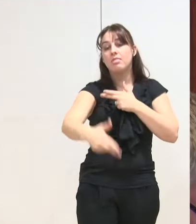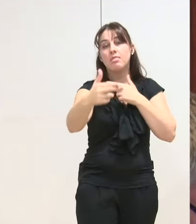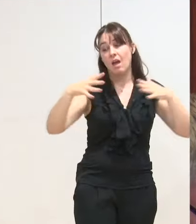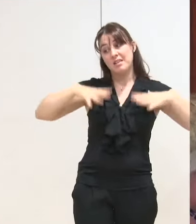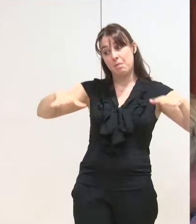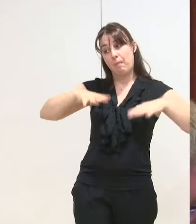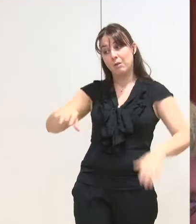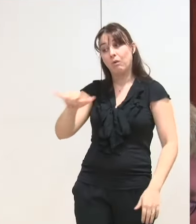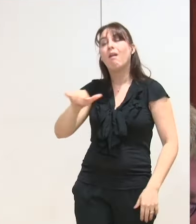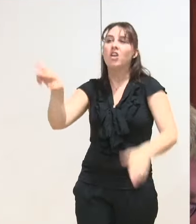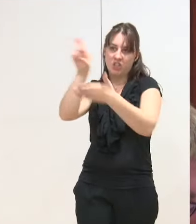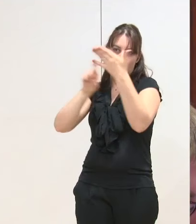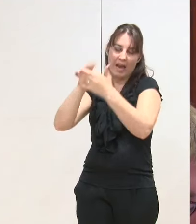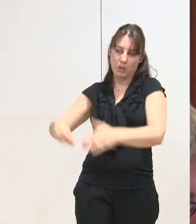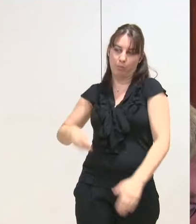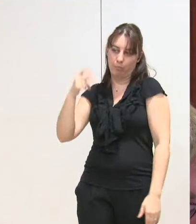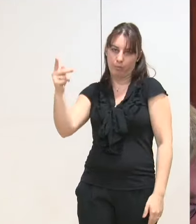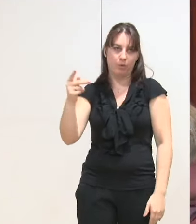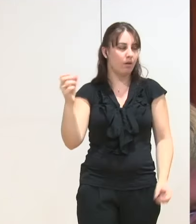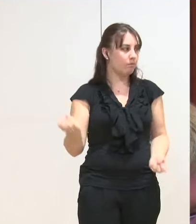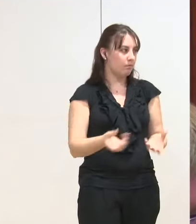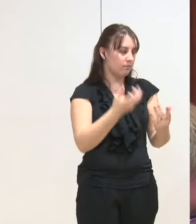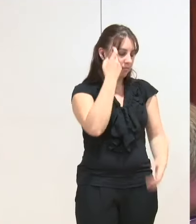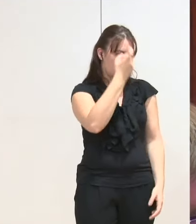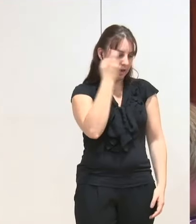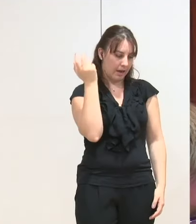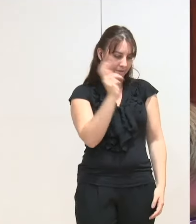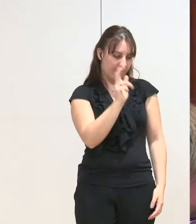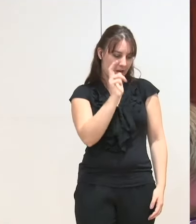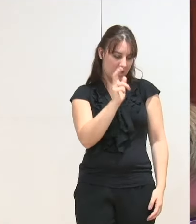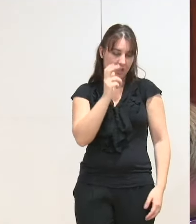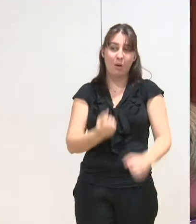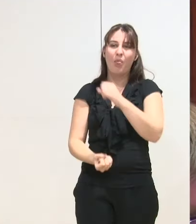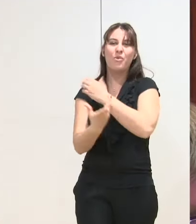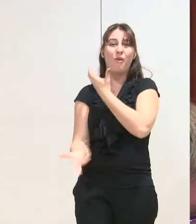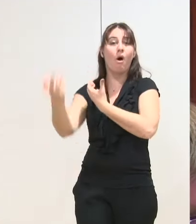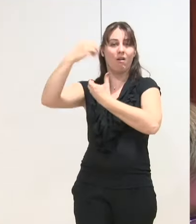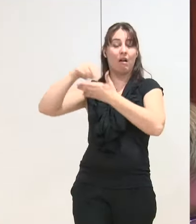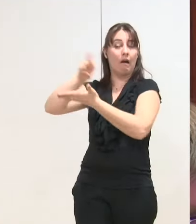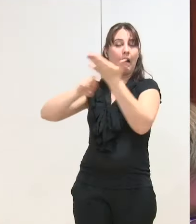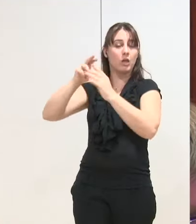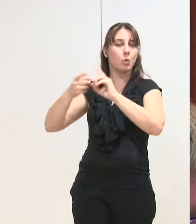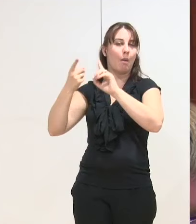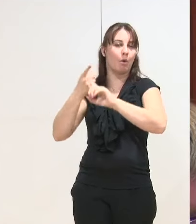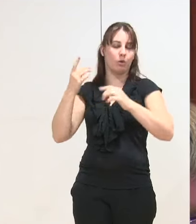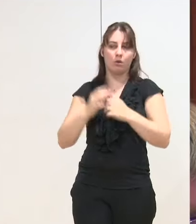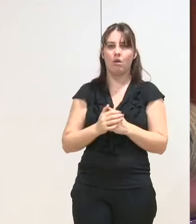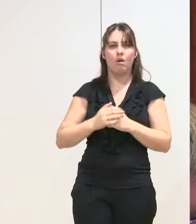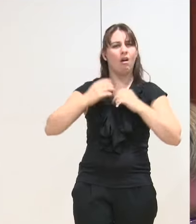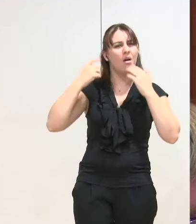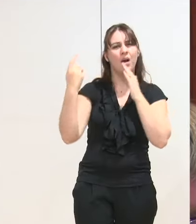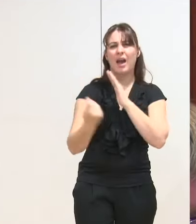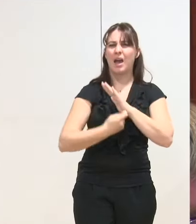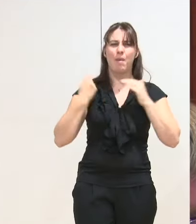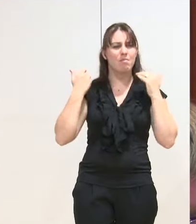nous c'est la région je vous laisse réfléchir à la raison de ce nouvel entrant cela motive permanent